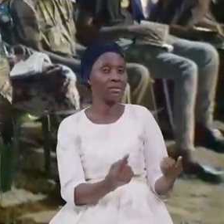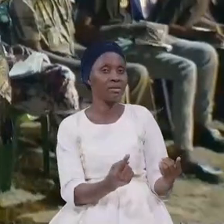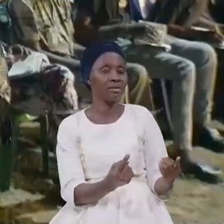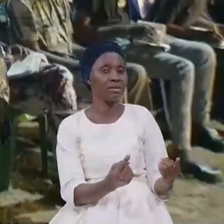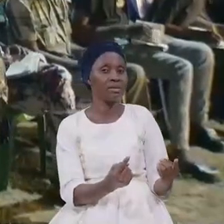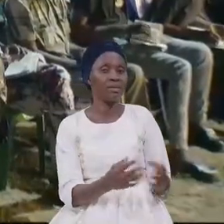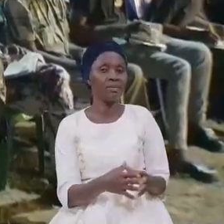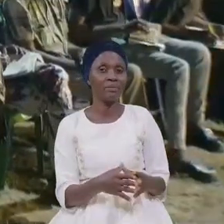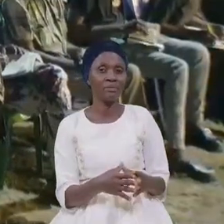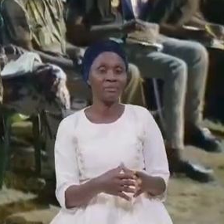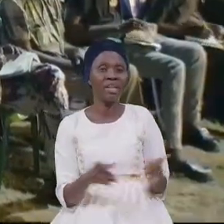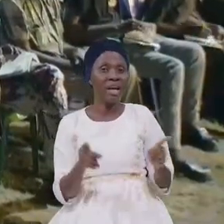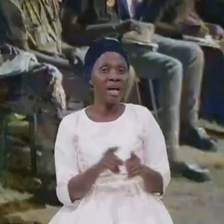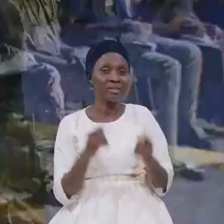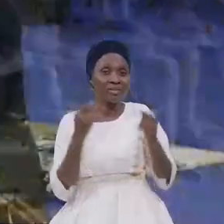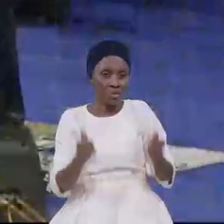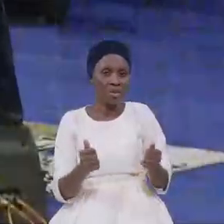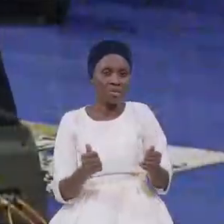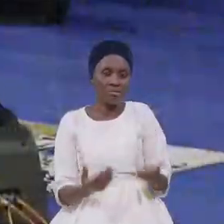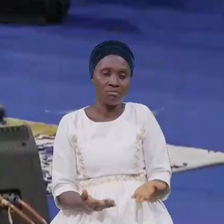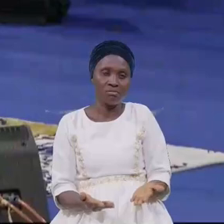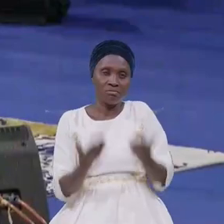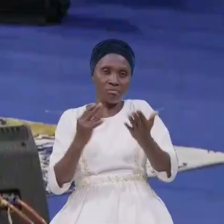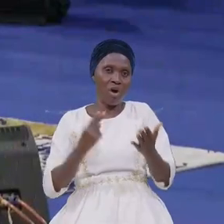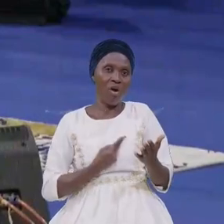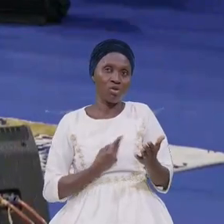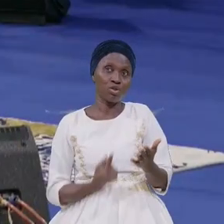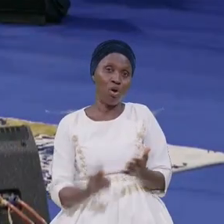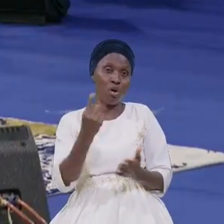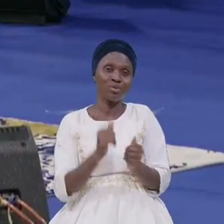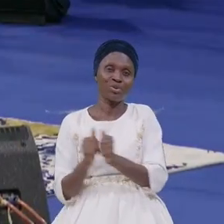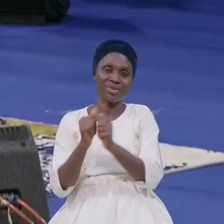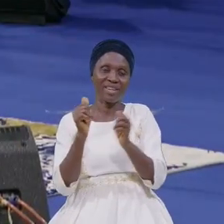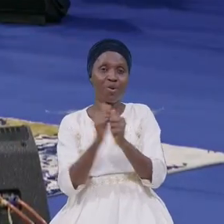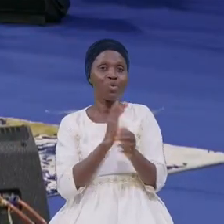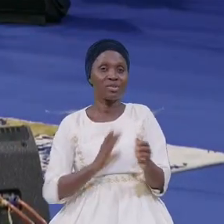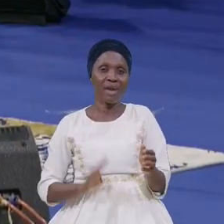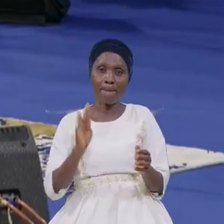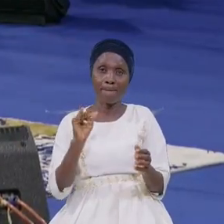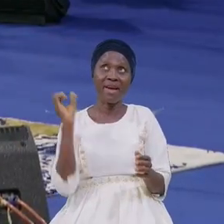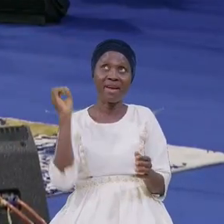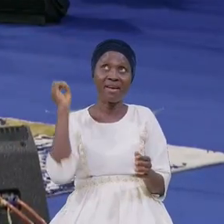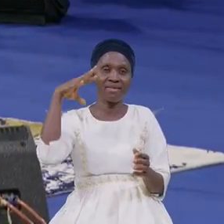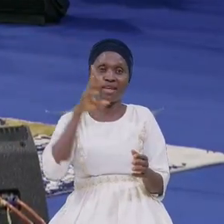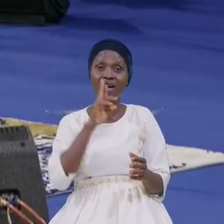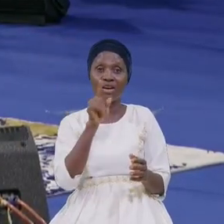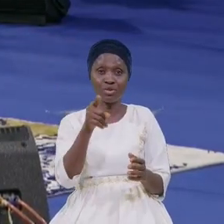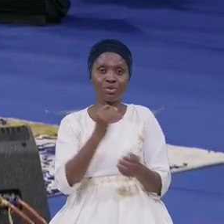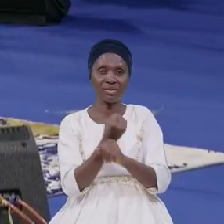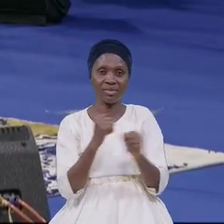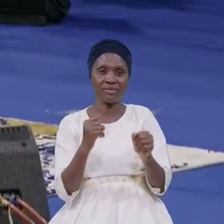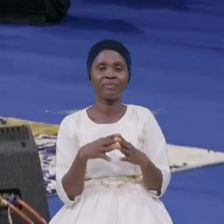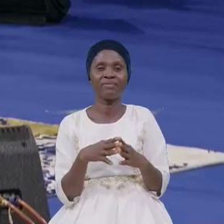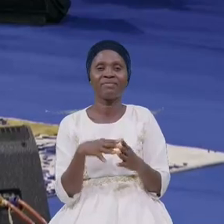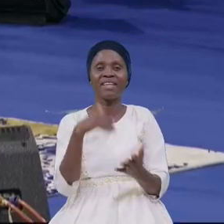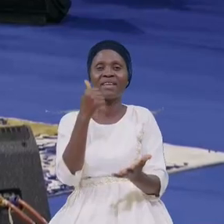nos offenses, nous a rendus à la vie avec Christ. C'est par la grâce, c'est par grâce que vous